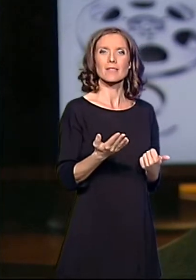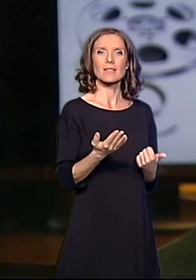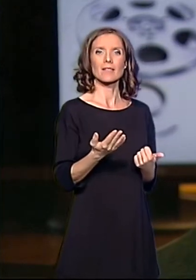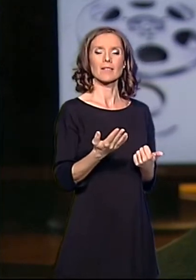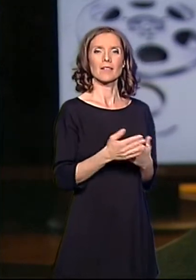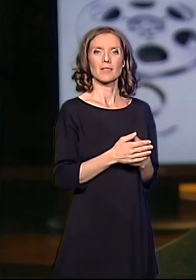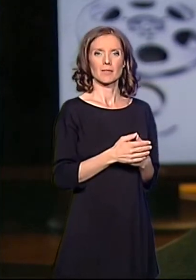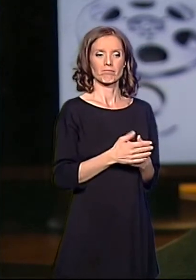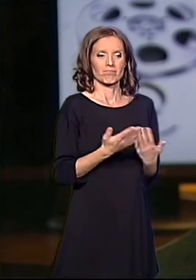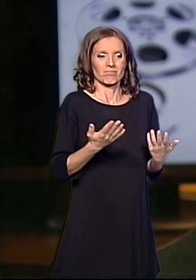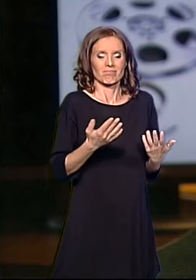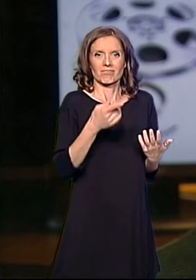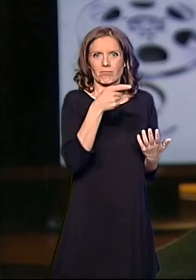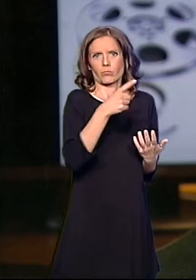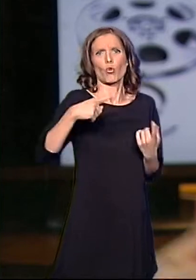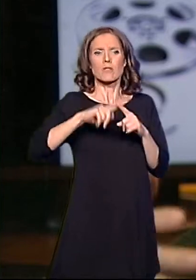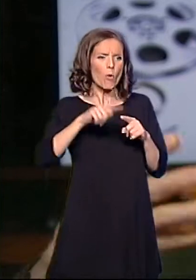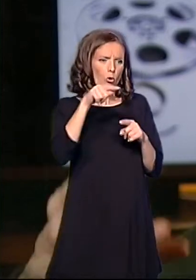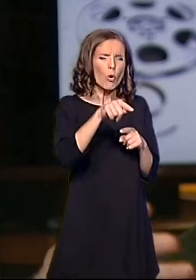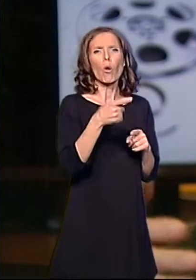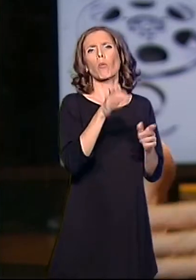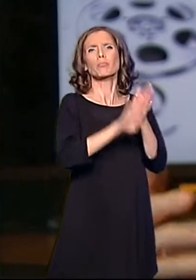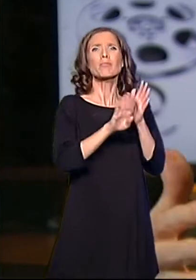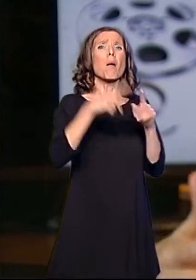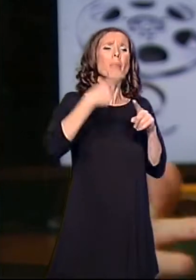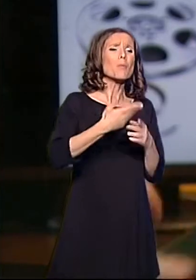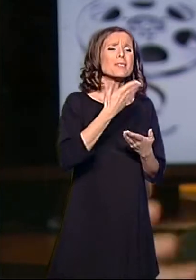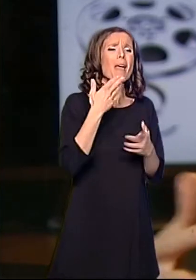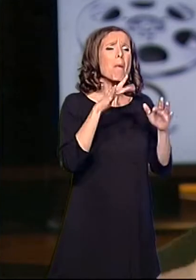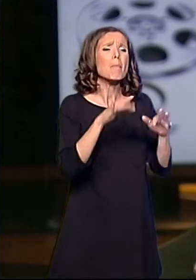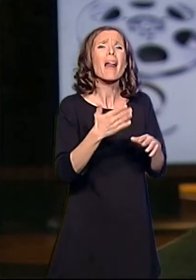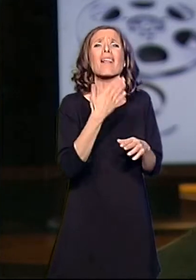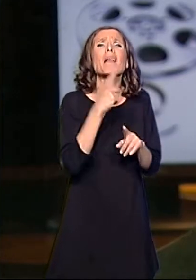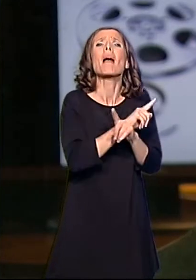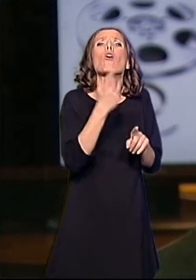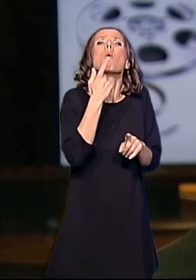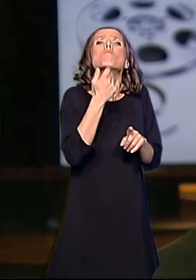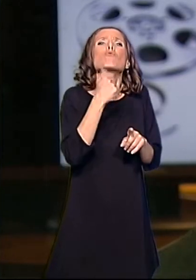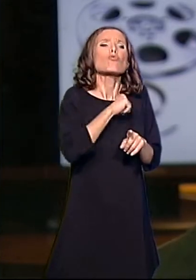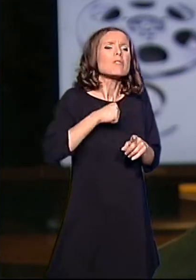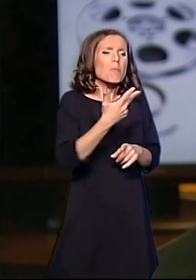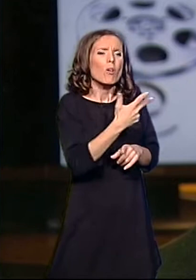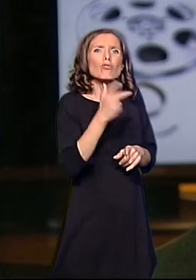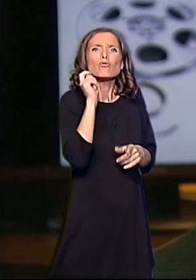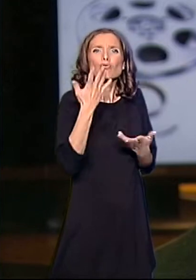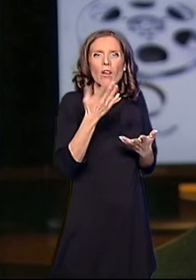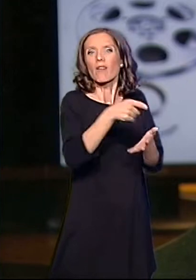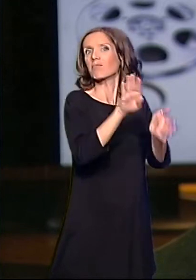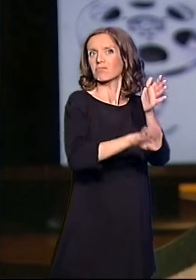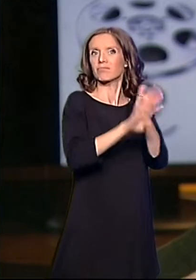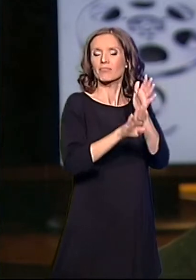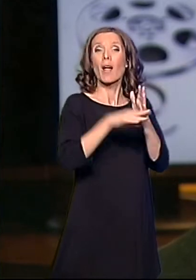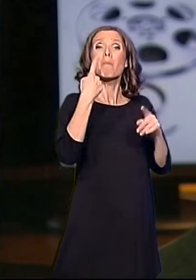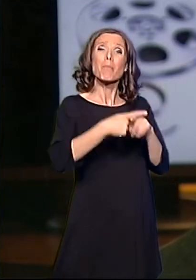porodici, bez oca i bez brata, bez ikog muškog pored sebe, a zatim diskriminisana